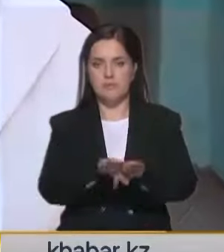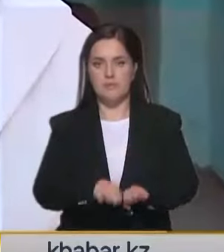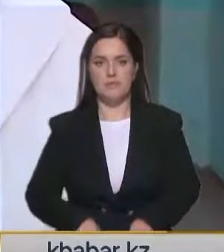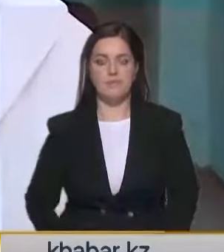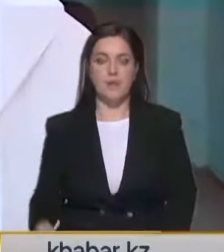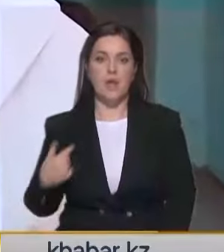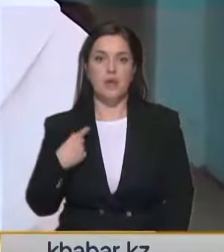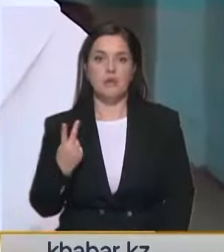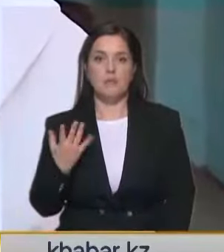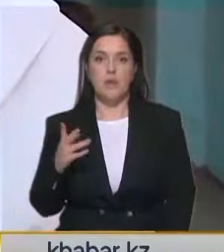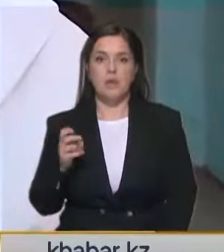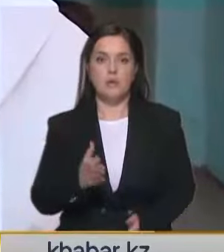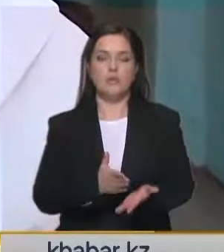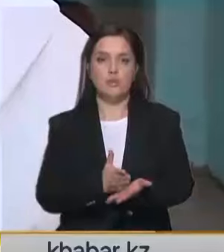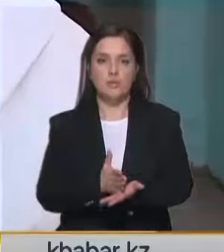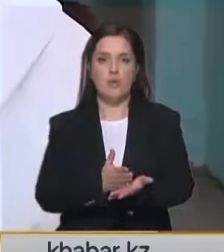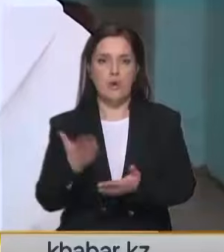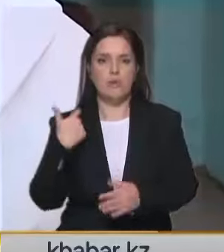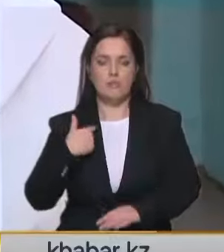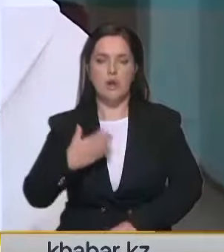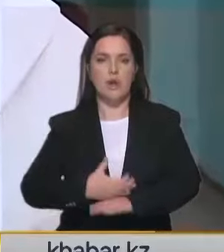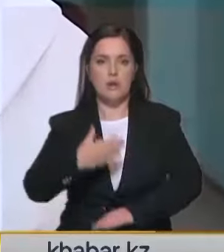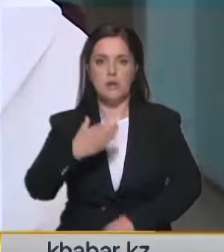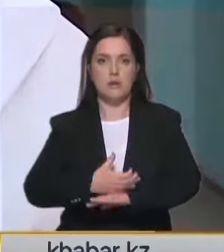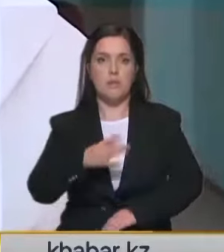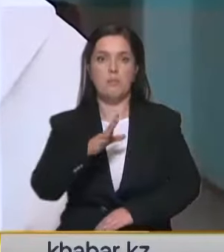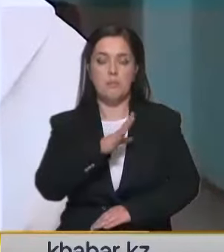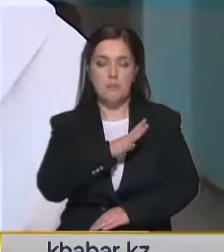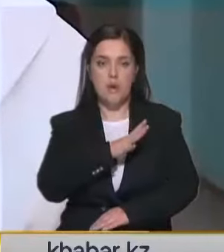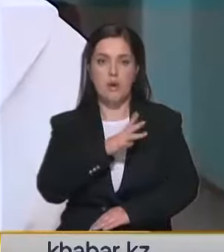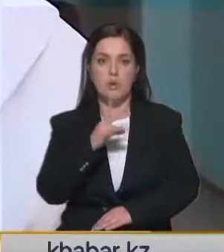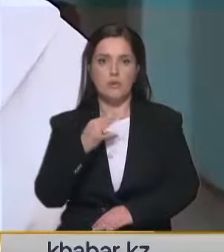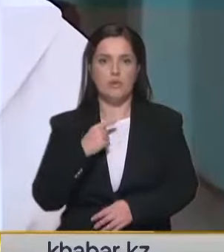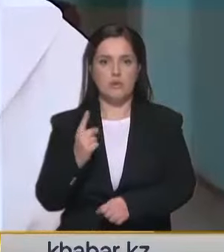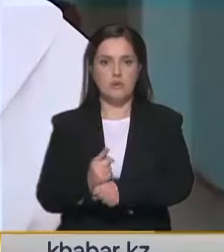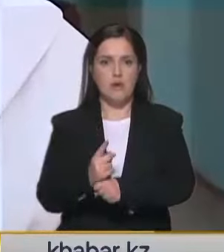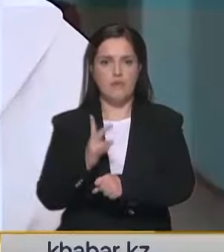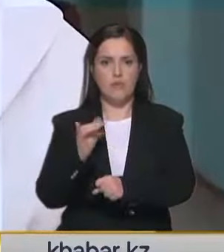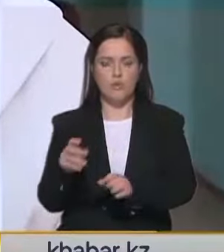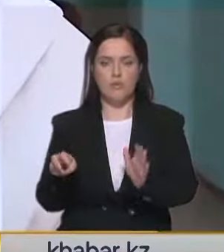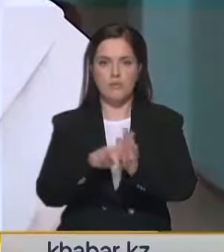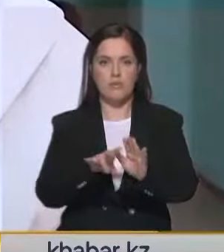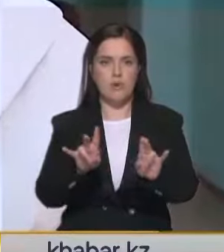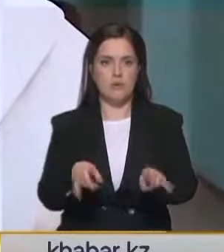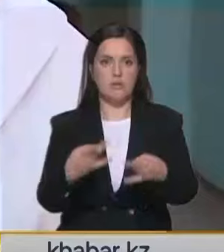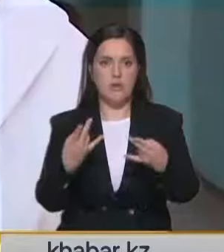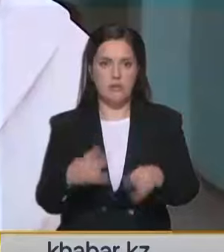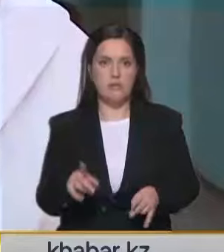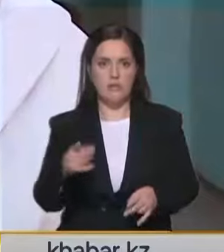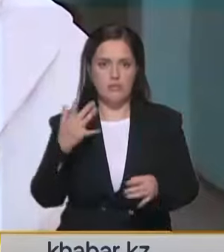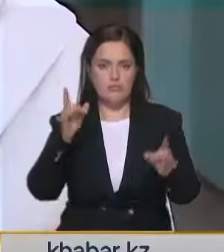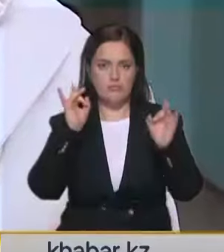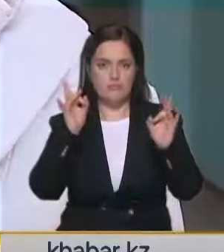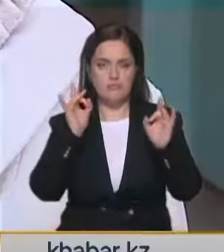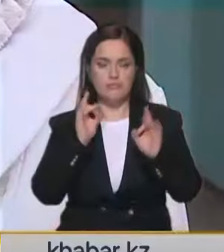живу, раньше пользовалась. Вот, а последнее время я запретила даже внукам заходить. Говорю, не вздумайте, потому что он гремел